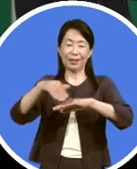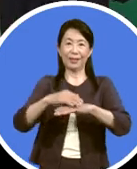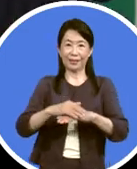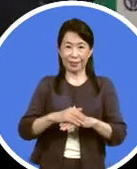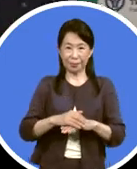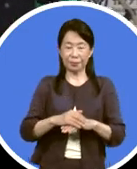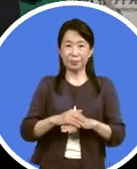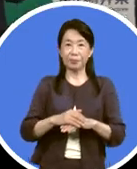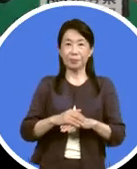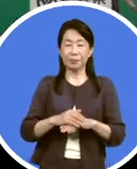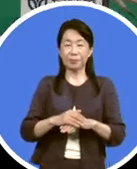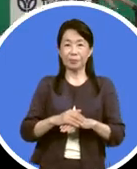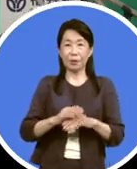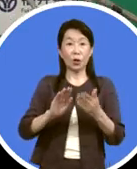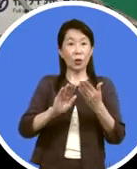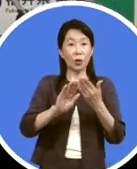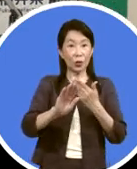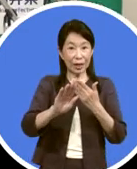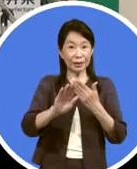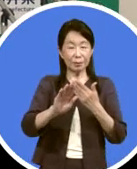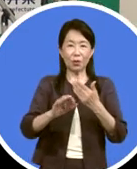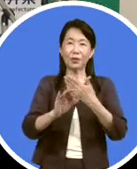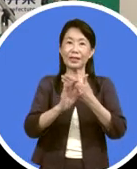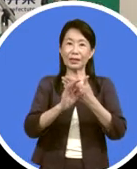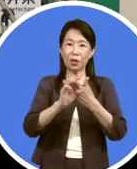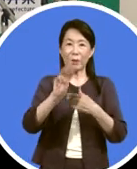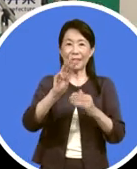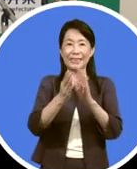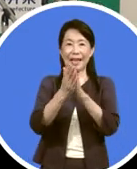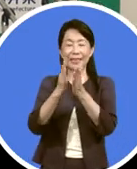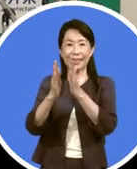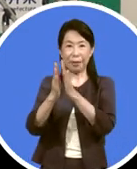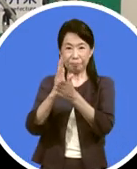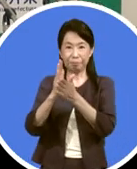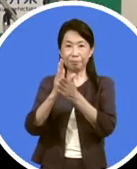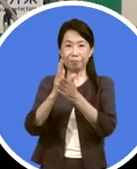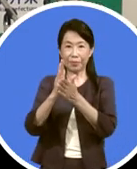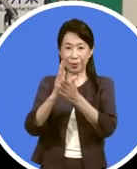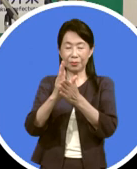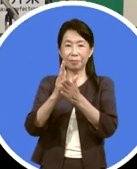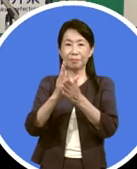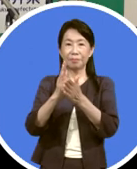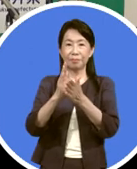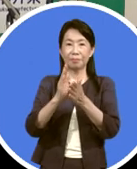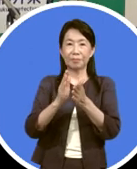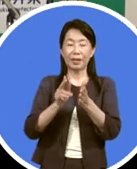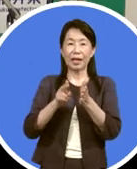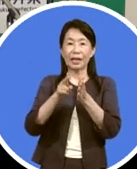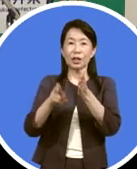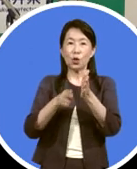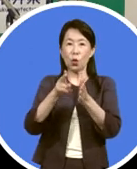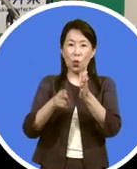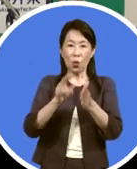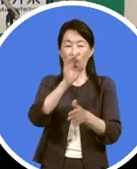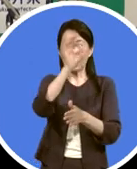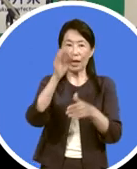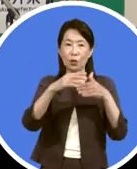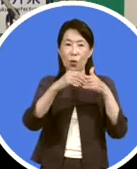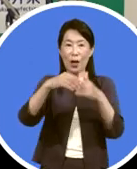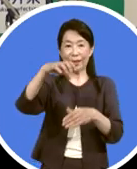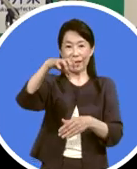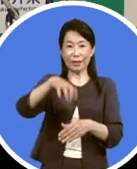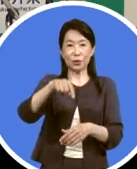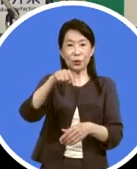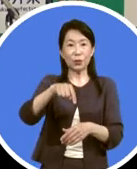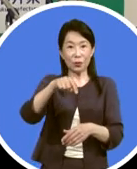まして他にもですね例えば3件の観光案内所こういうところで